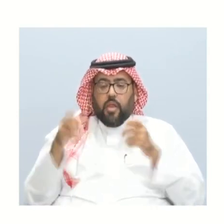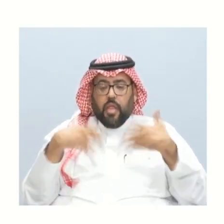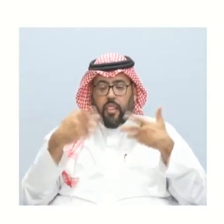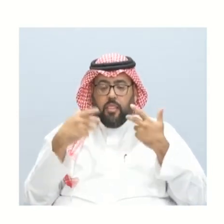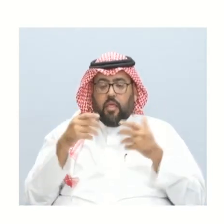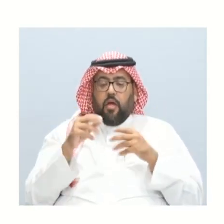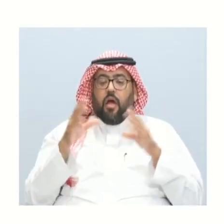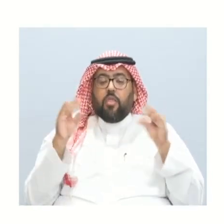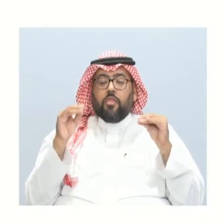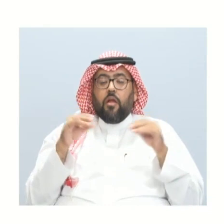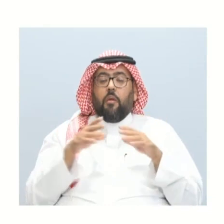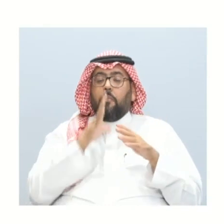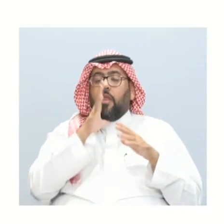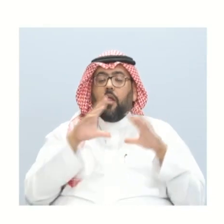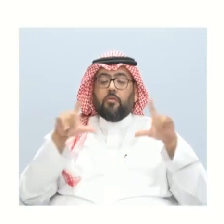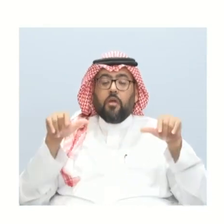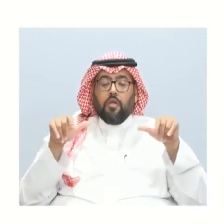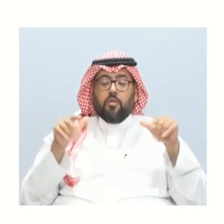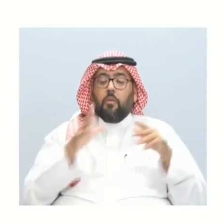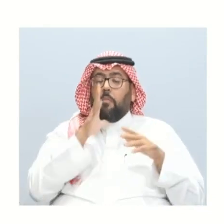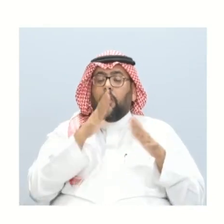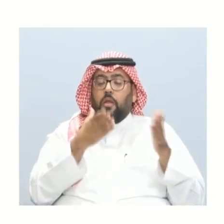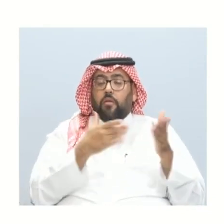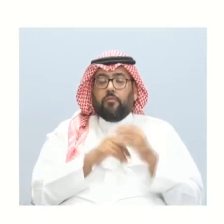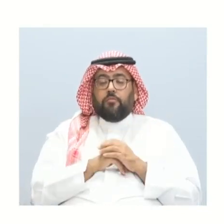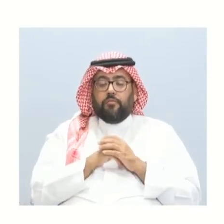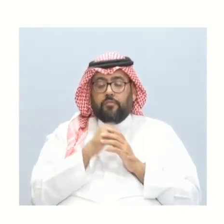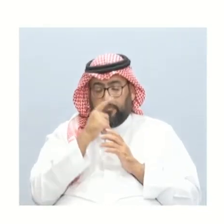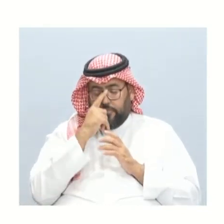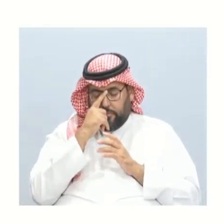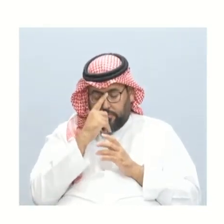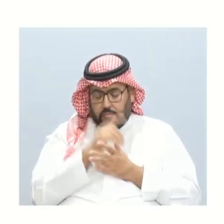كثيره البساتين والحدائق الغناء